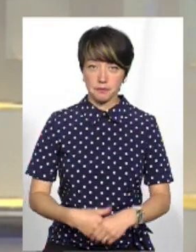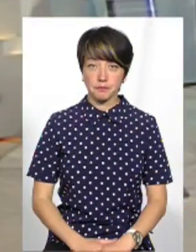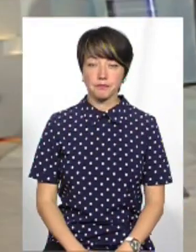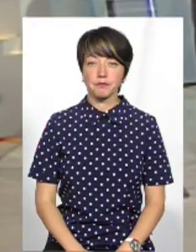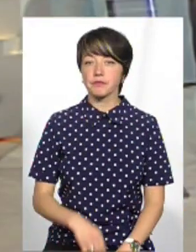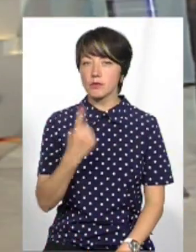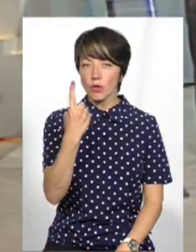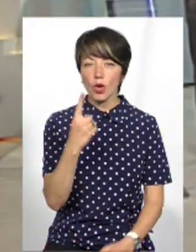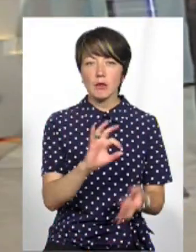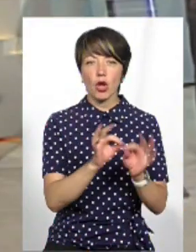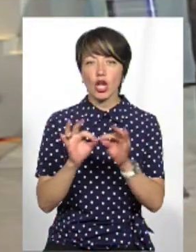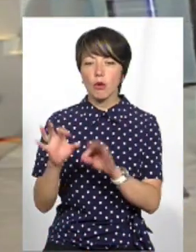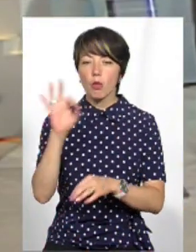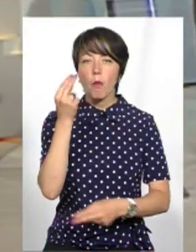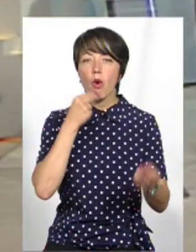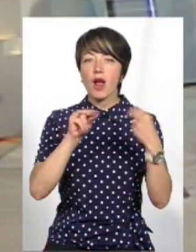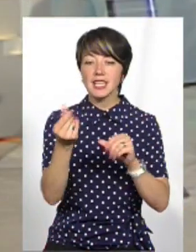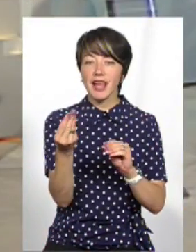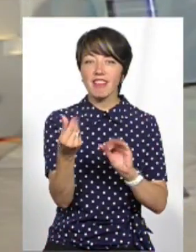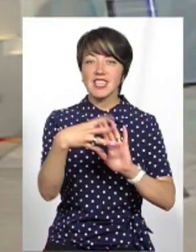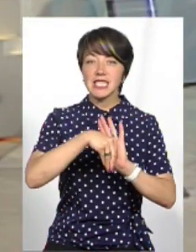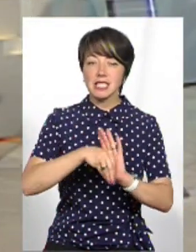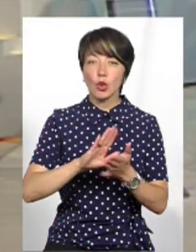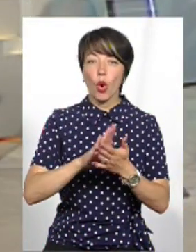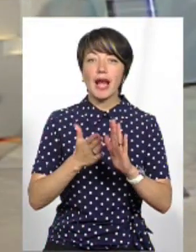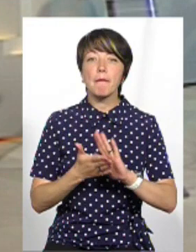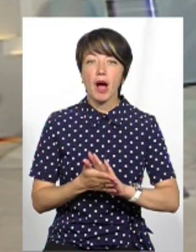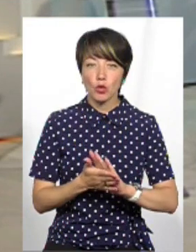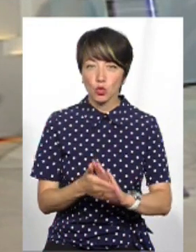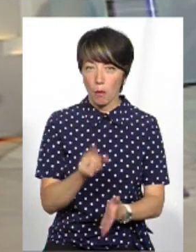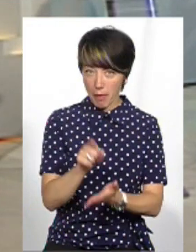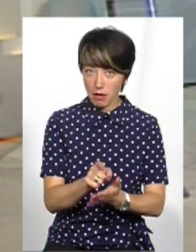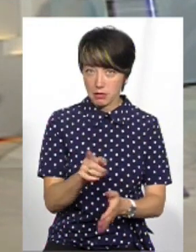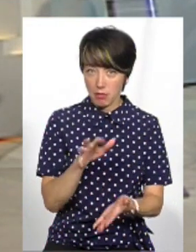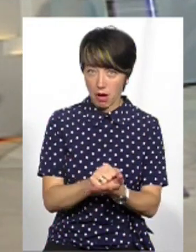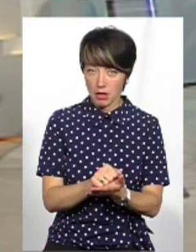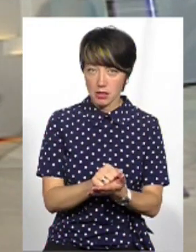І буквально одним реченням стосовно покращення інвестиційного клімату, цим має займатися